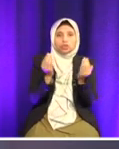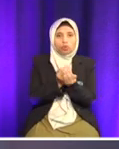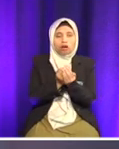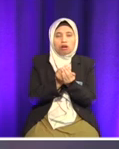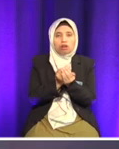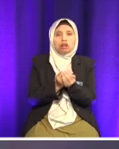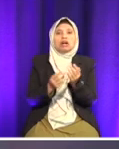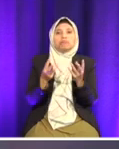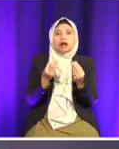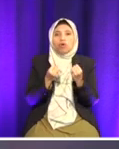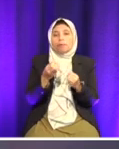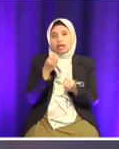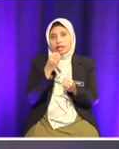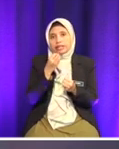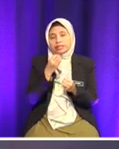allahummakan